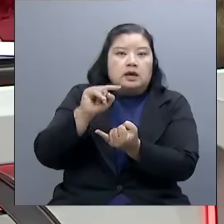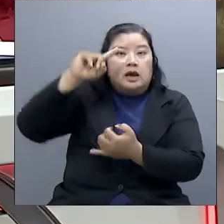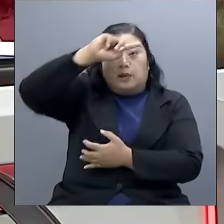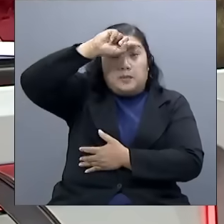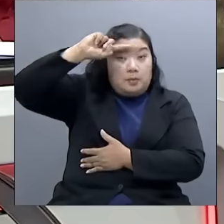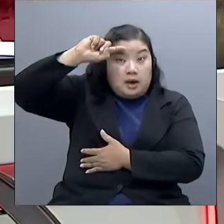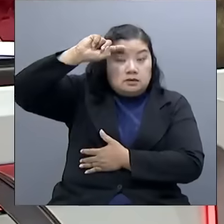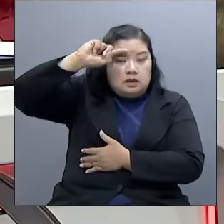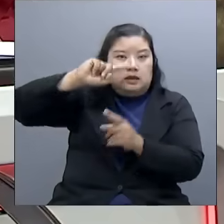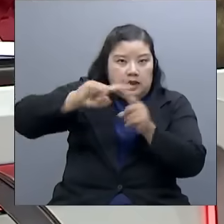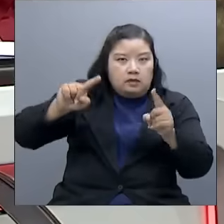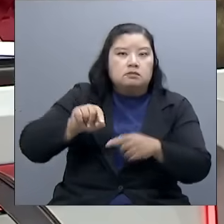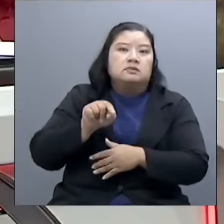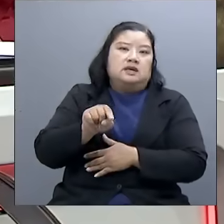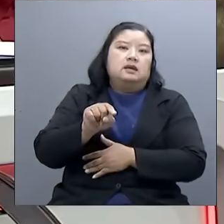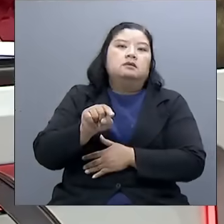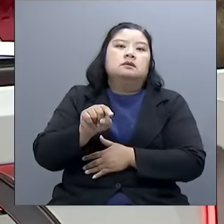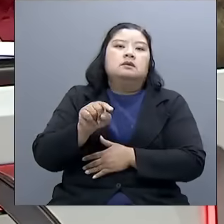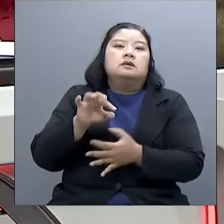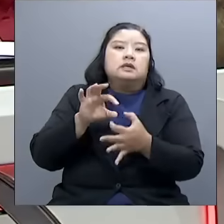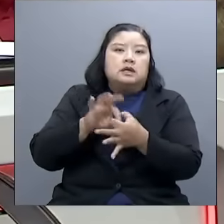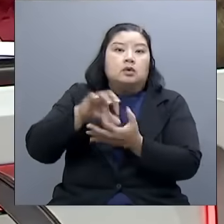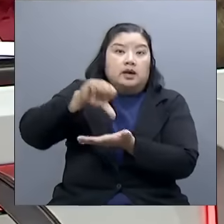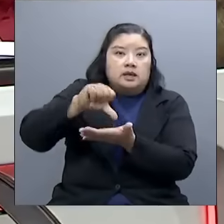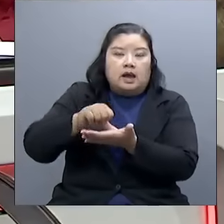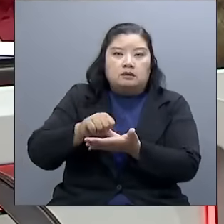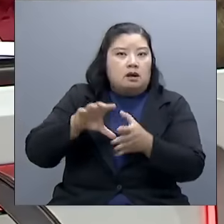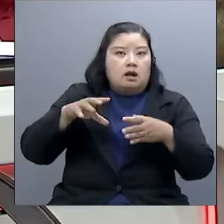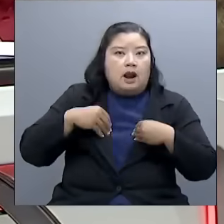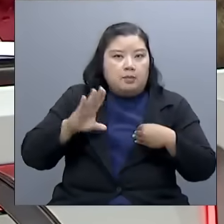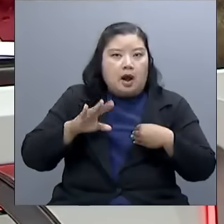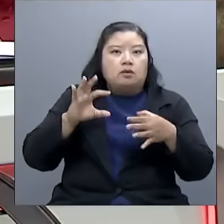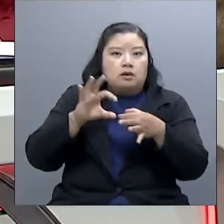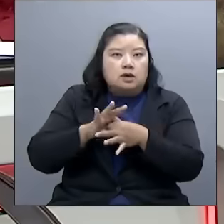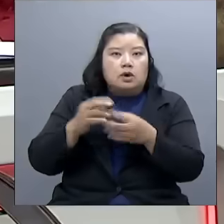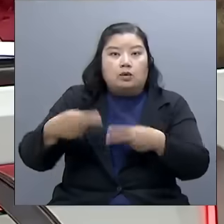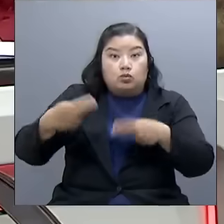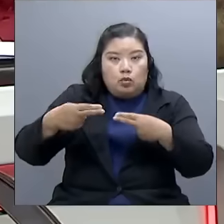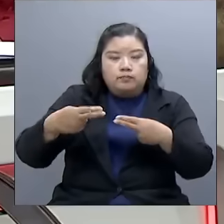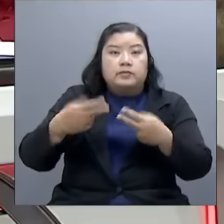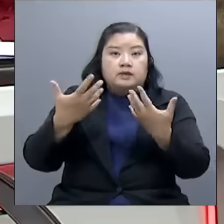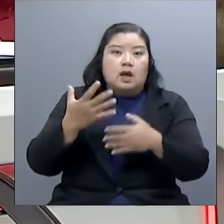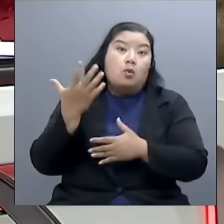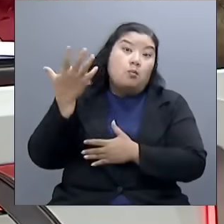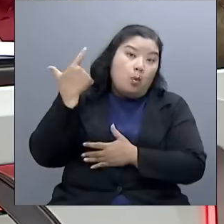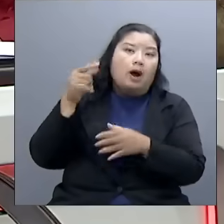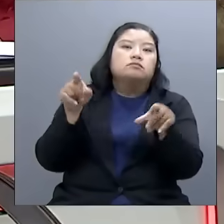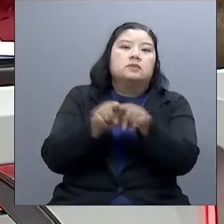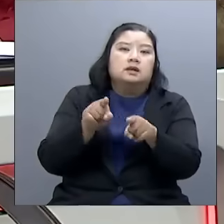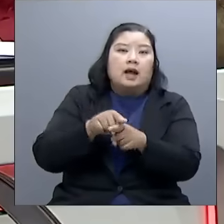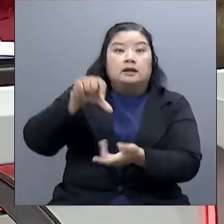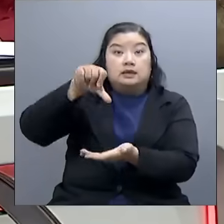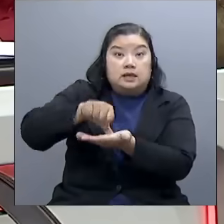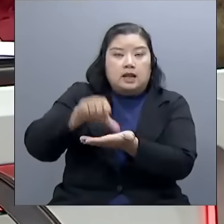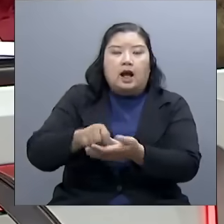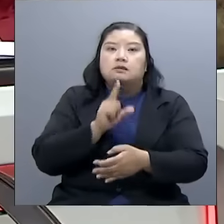ก็เป็นประเทศแรกๆนะคะที่ออกมาแสดงจุดยืนต่อต้านสงครามที่เกิดขึ้นค่ะล่าสุดเมื่อวานนี้เนี่ยอิหร่านยังออกมาขู่อีกด้วยว่าอา